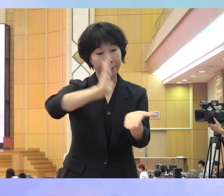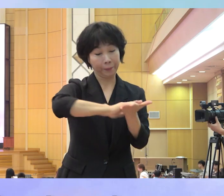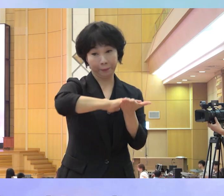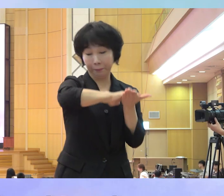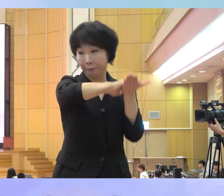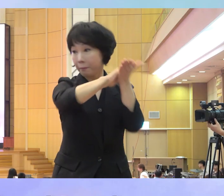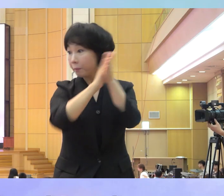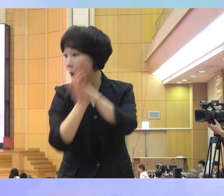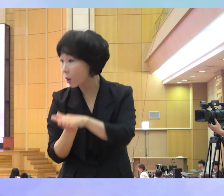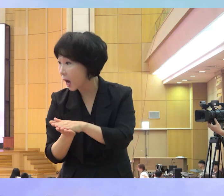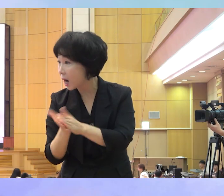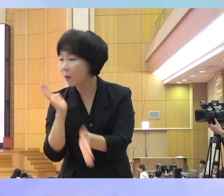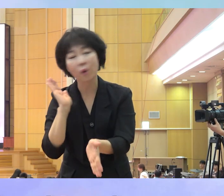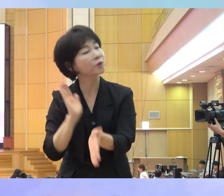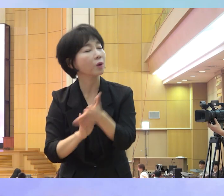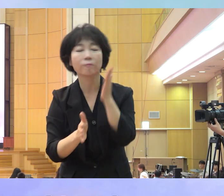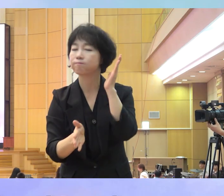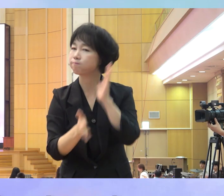사랑